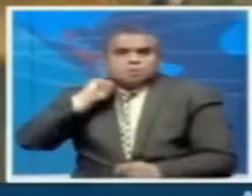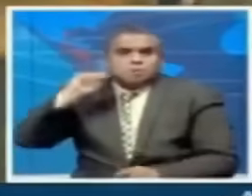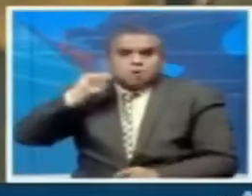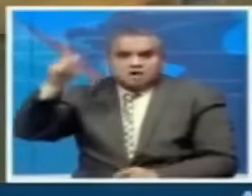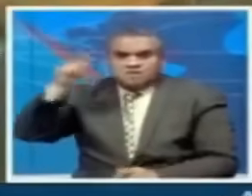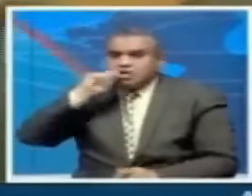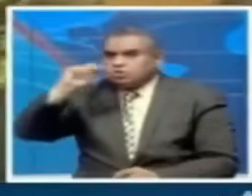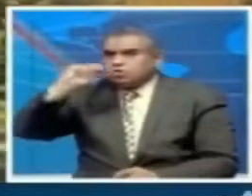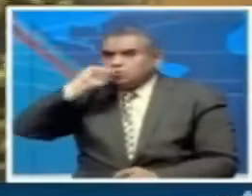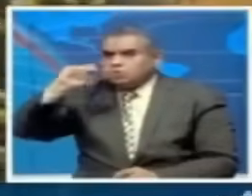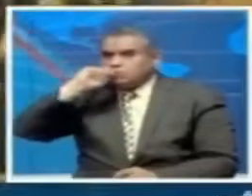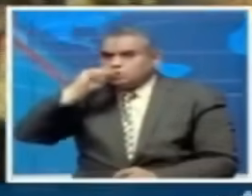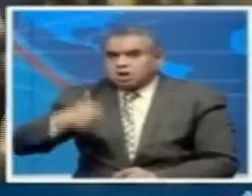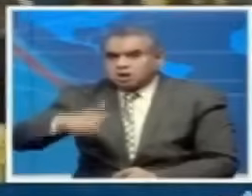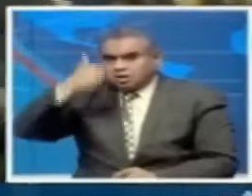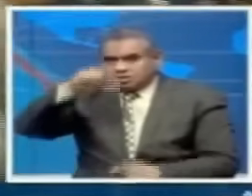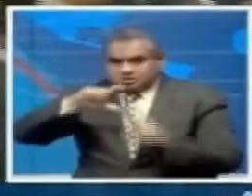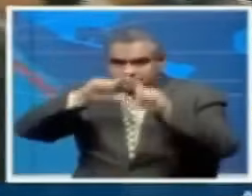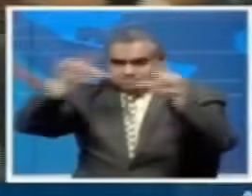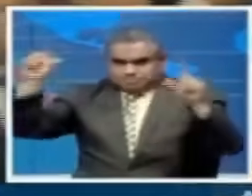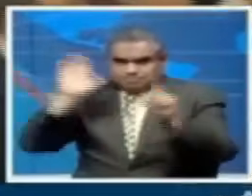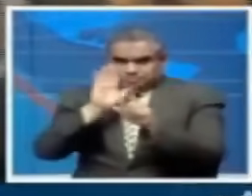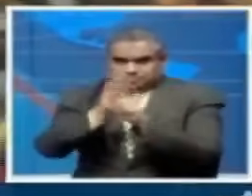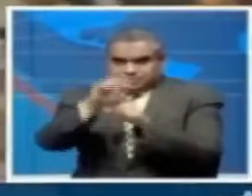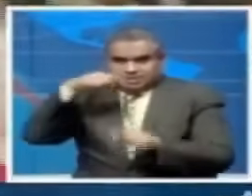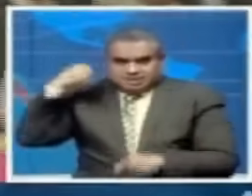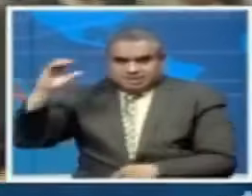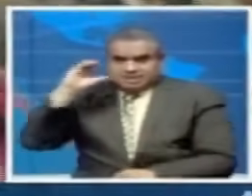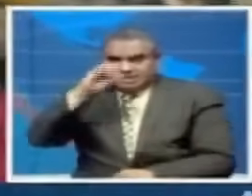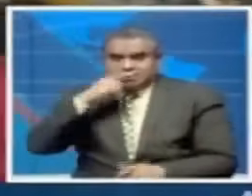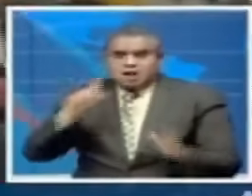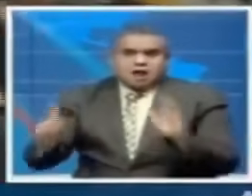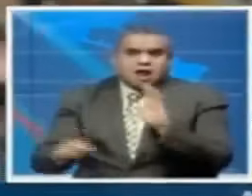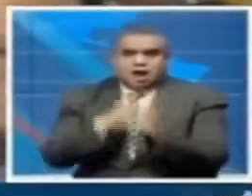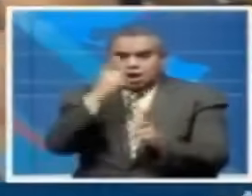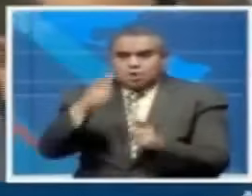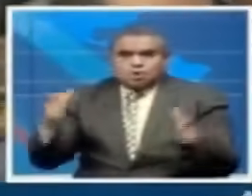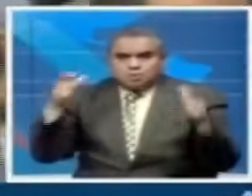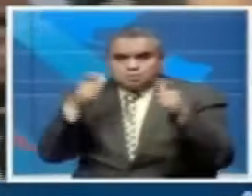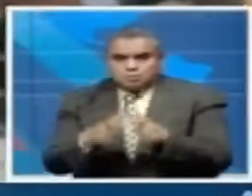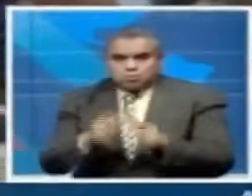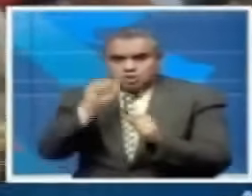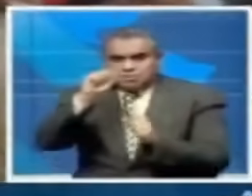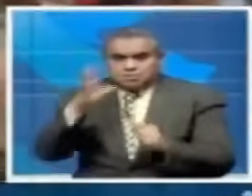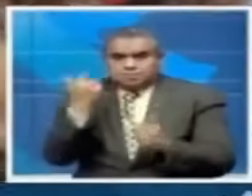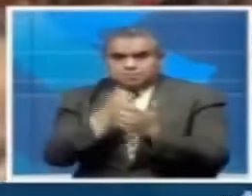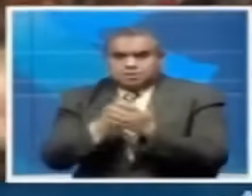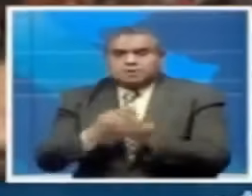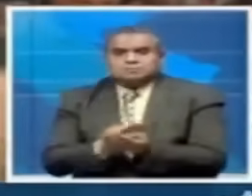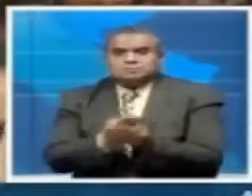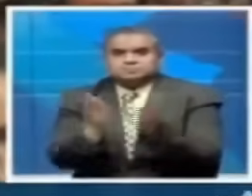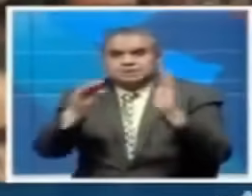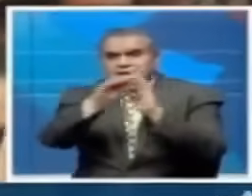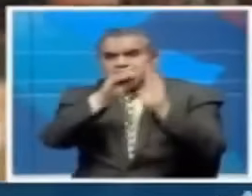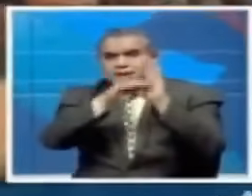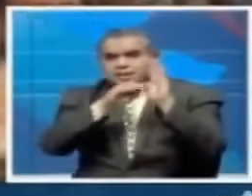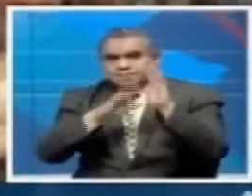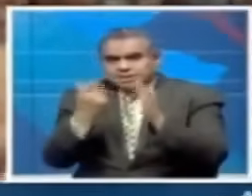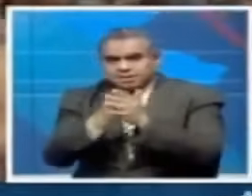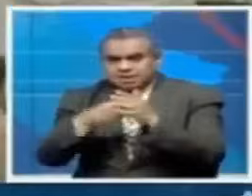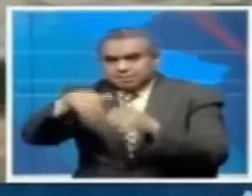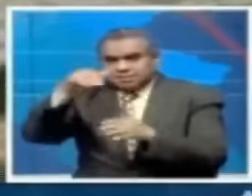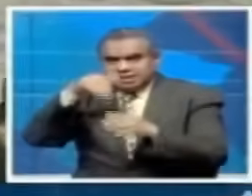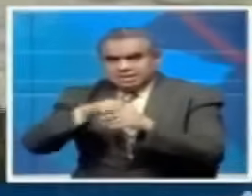المرشح الرئاسي عبد الفتاح السيسي المؤتمر الأول لها في المحافظة لطرح البرنامج الانتخابي